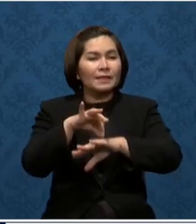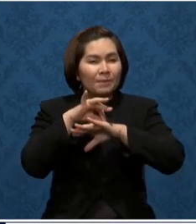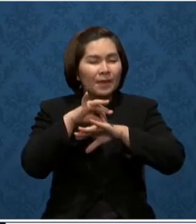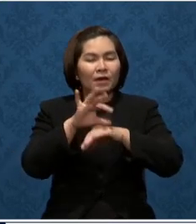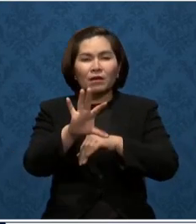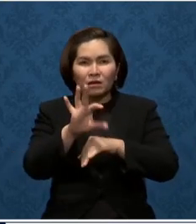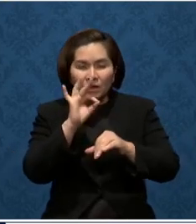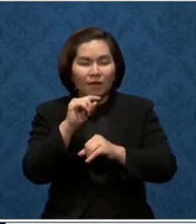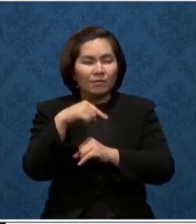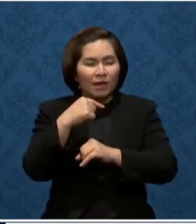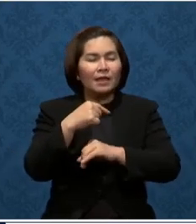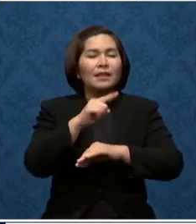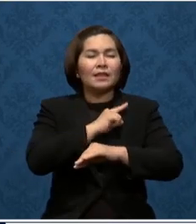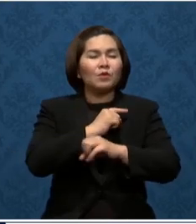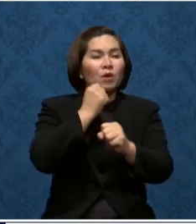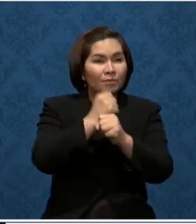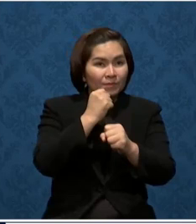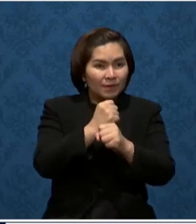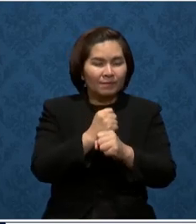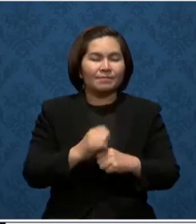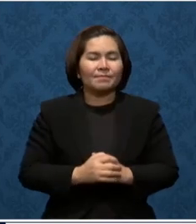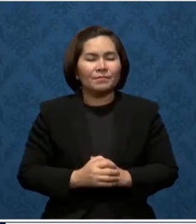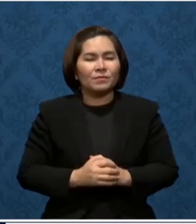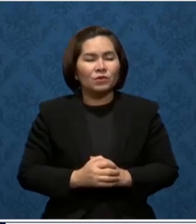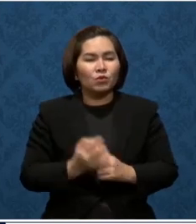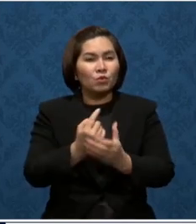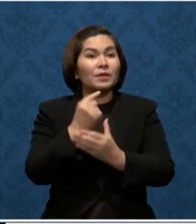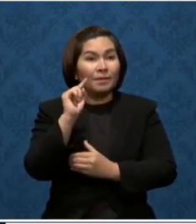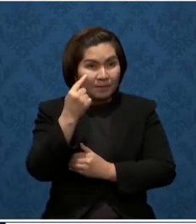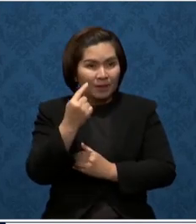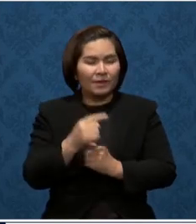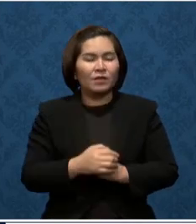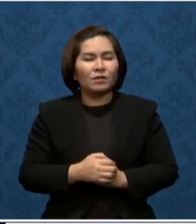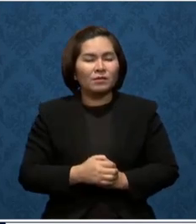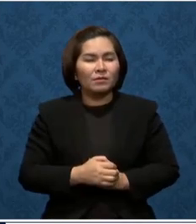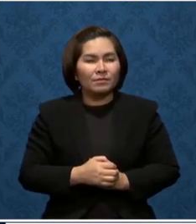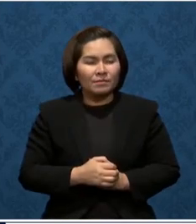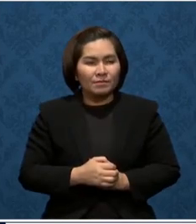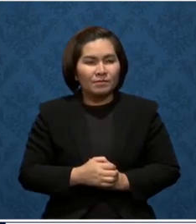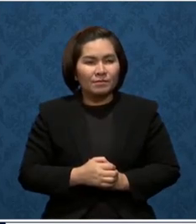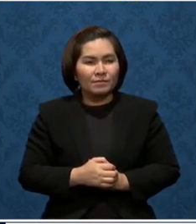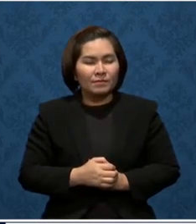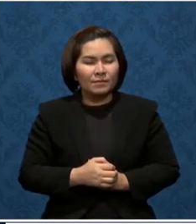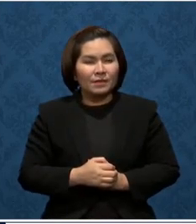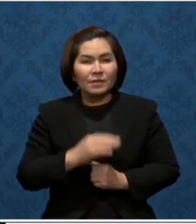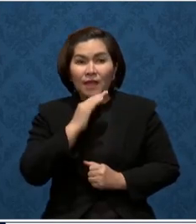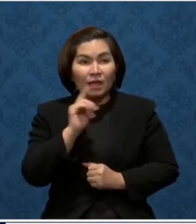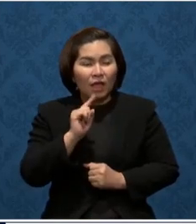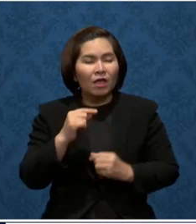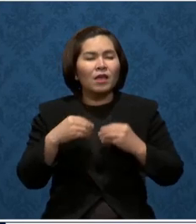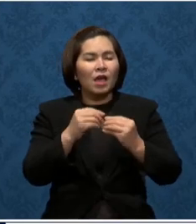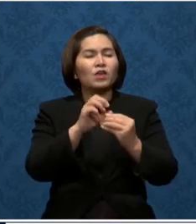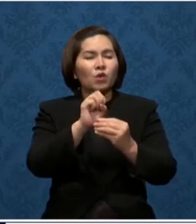ให้ดำเนินการสรรหาหรือคัดเลือกผู้แทนใหม่ให้เสนอต่อวุฒิภาเห็นชอบต่อไปนี้กฎหมาย